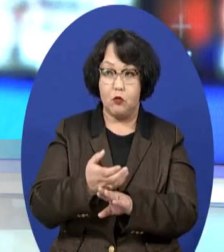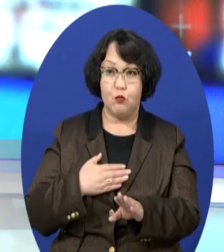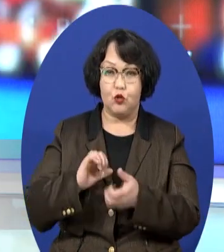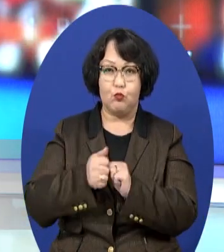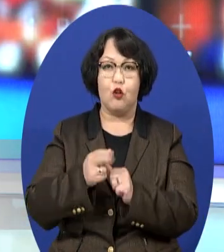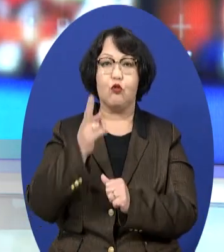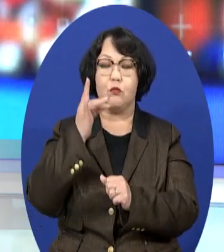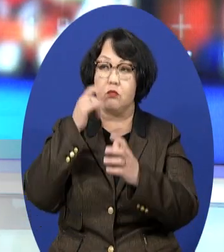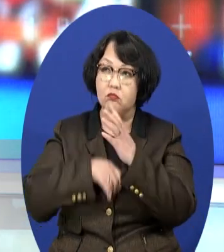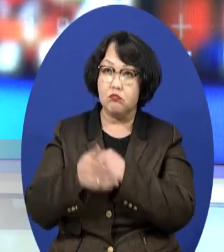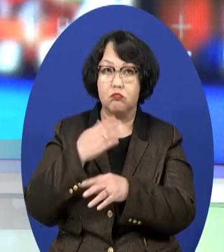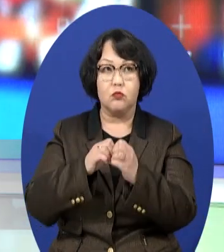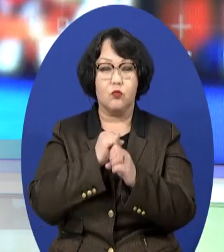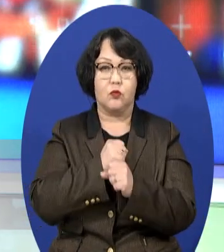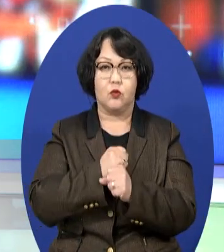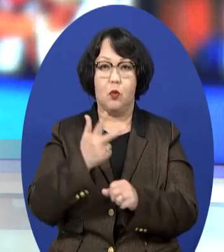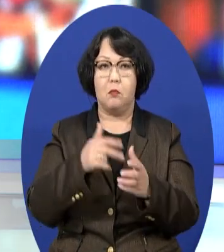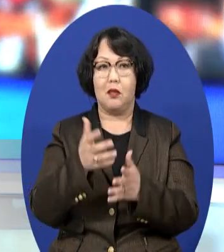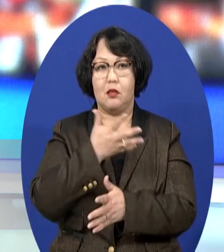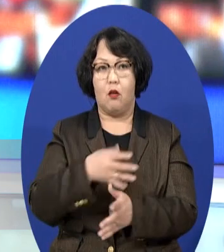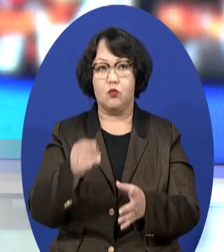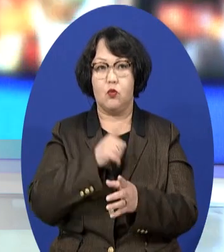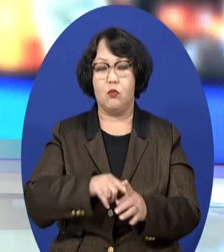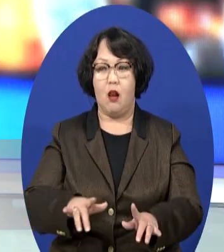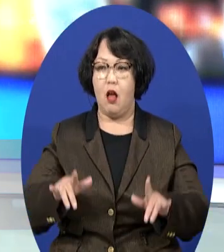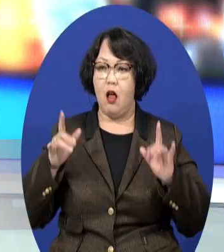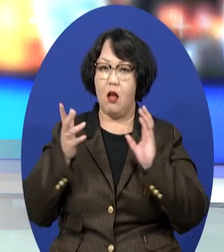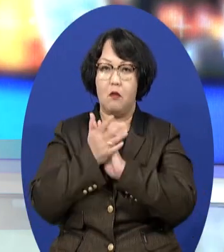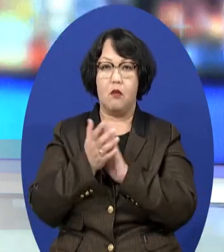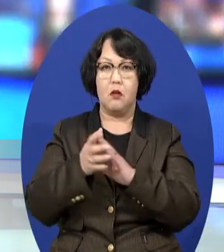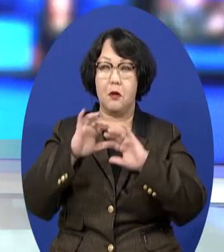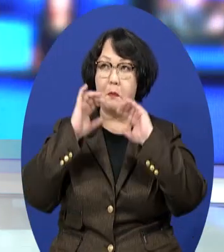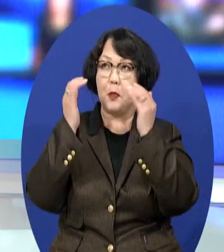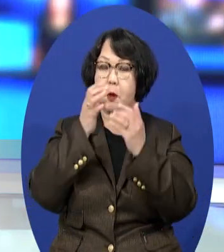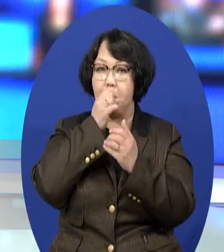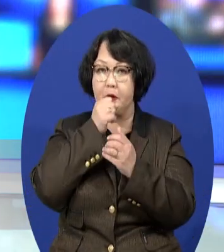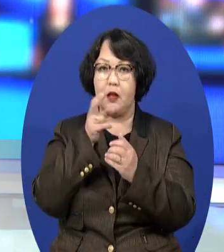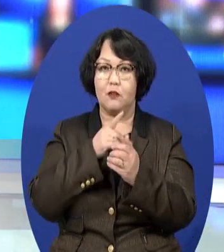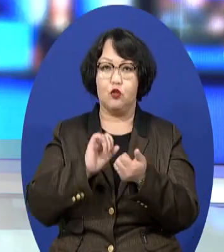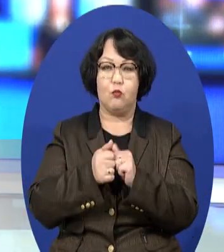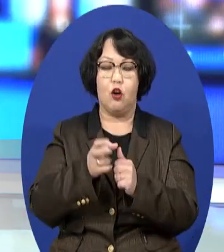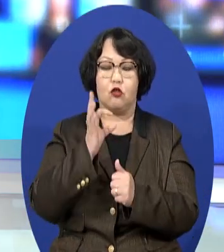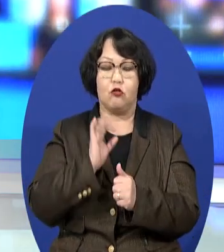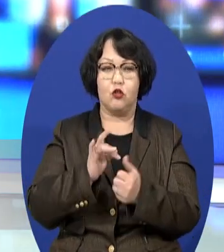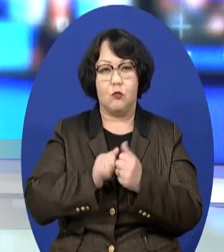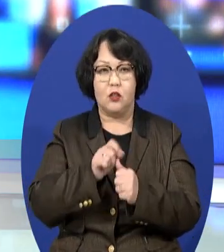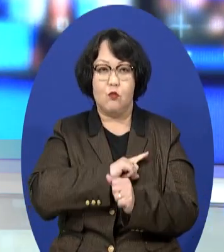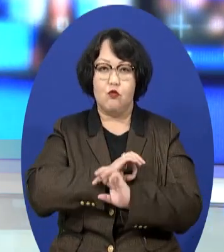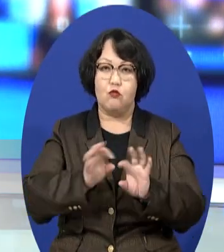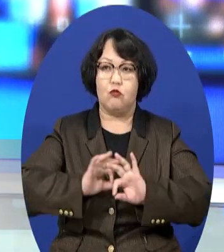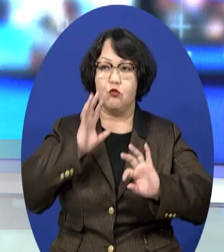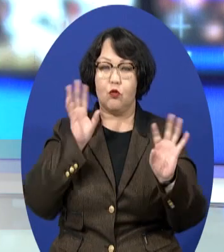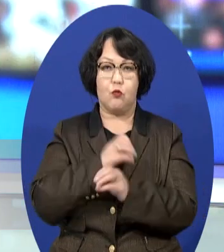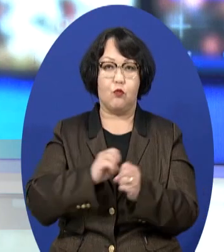сонслоо. Төслүүдийн үрээнд 3500 хүртэлх хүний багтаамжтай Монголын анхны битүү дээвэртэй спортын ордон төрөл бүрийн спортын тэмцээн зохион байгуулах